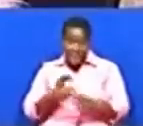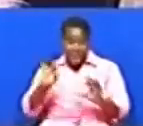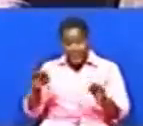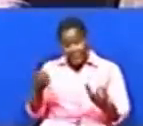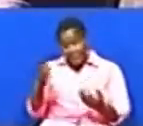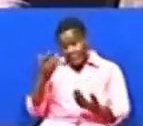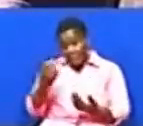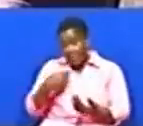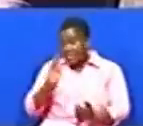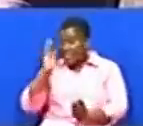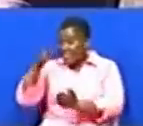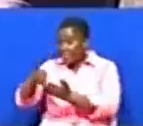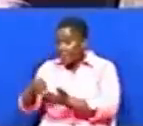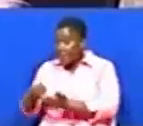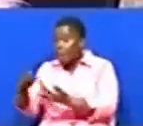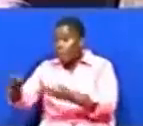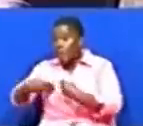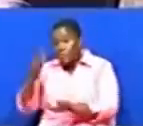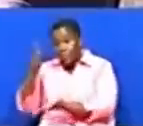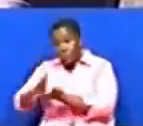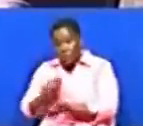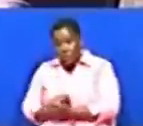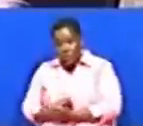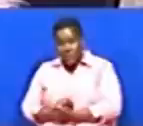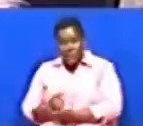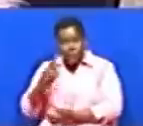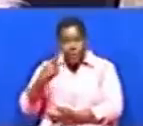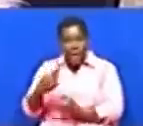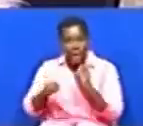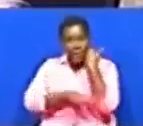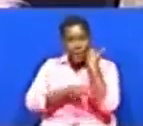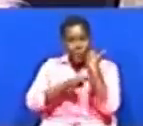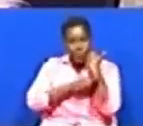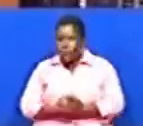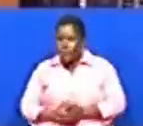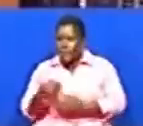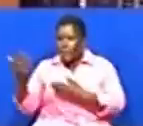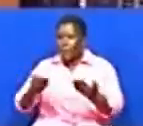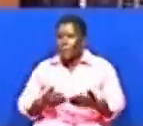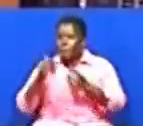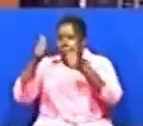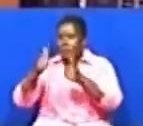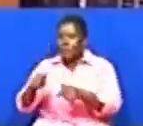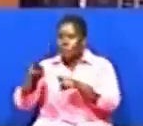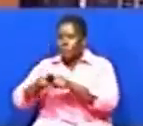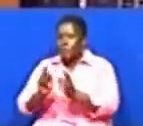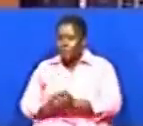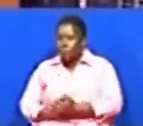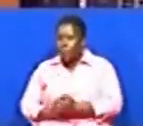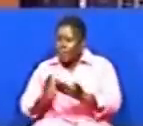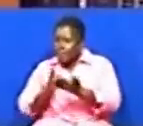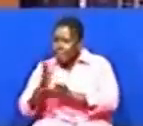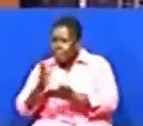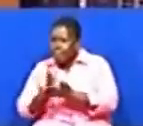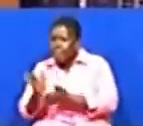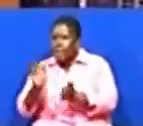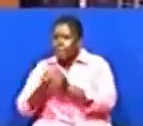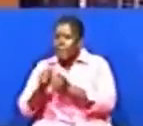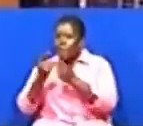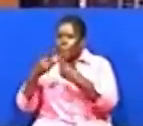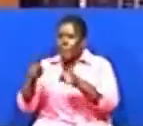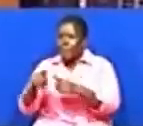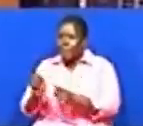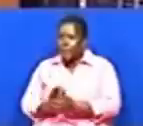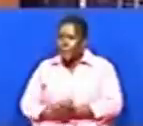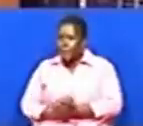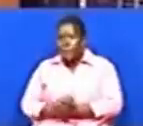Sijui ningekuwa hapo ningepata nyama au ndio inatazamwa Rika, pamoja na azungumza naye ni Anet Andrew ambaye anatupitisha katika